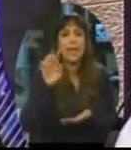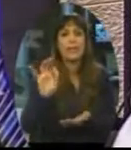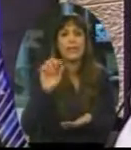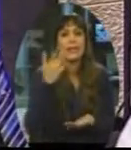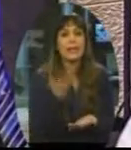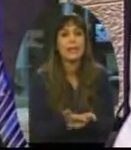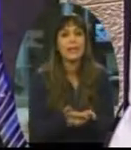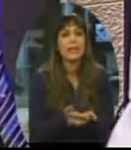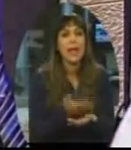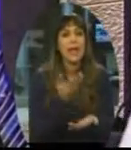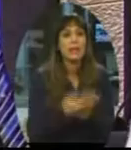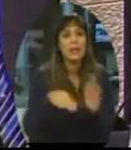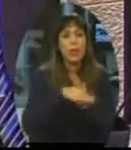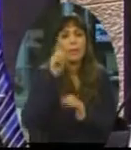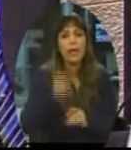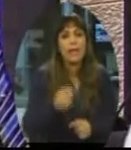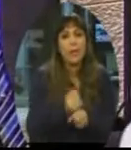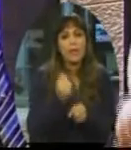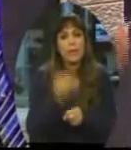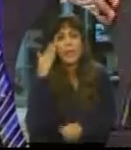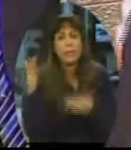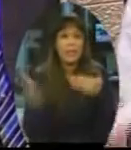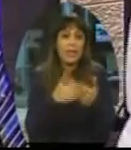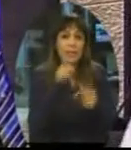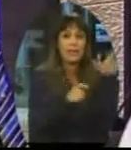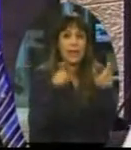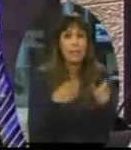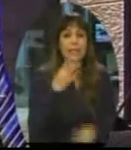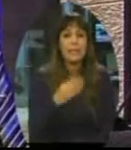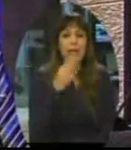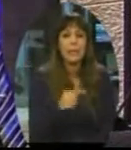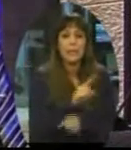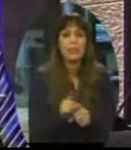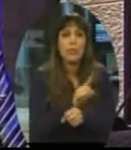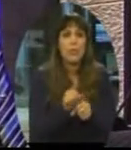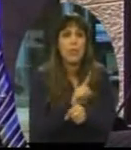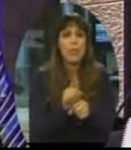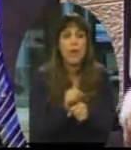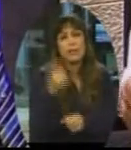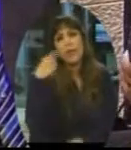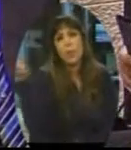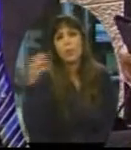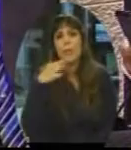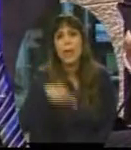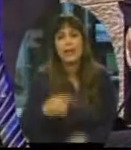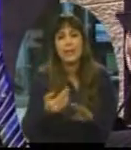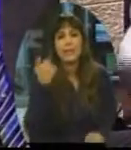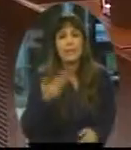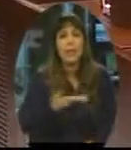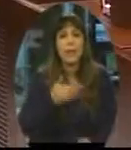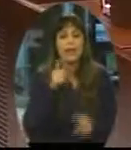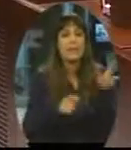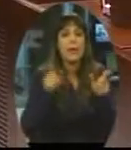אזרחים עובדים זרים שהתחתנו עם אזרחים ישראלים לצאת לתקופת צינון, כלשון החוק, מהארץ לפני קבלת אזרחות